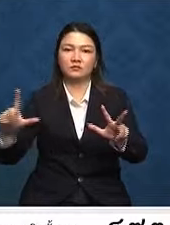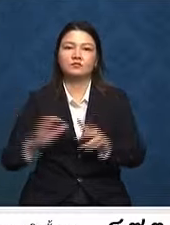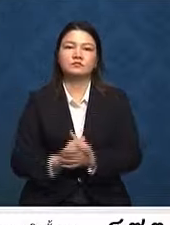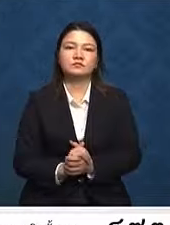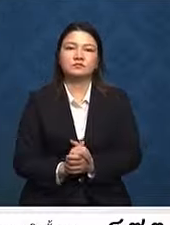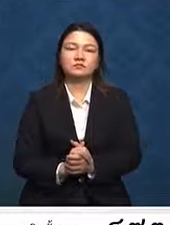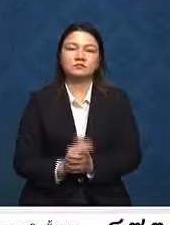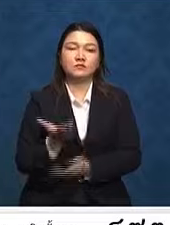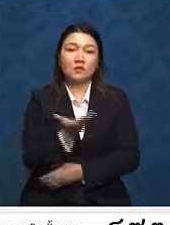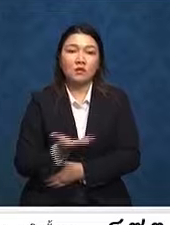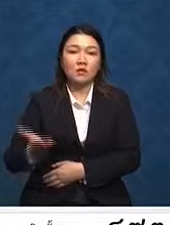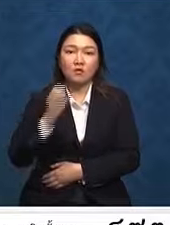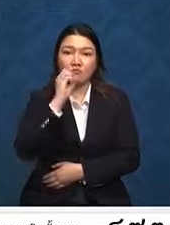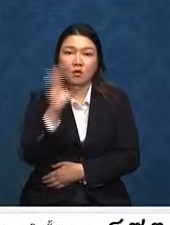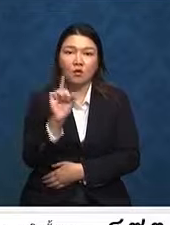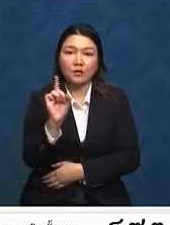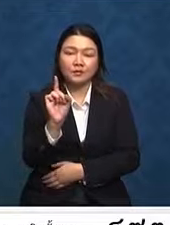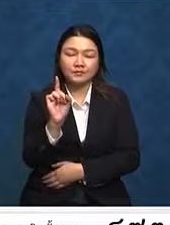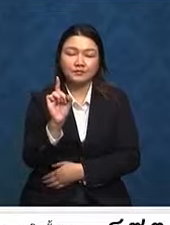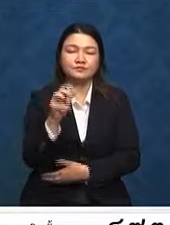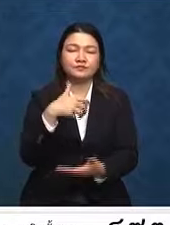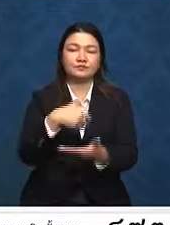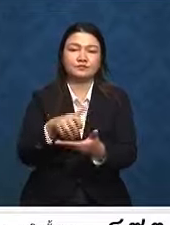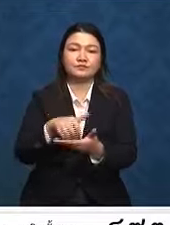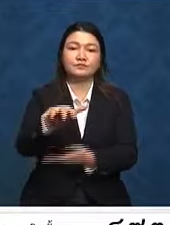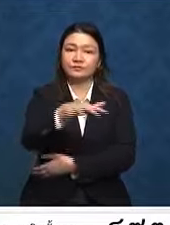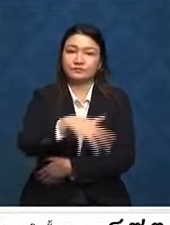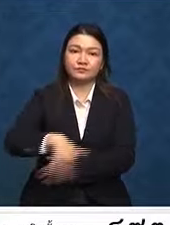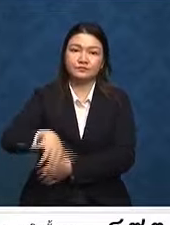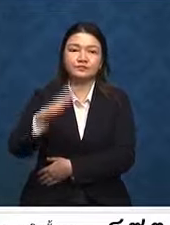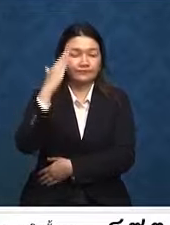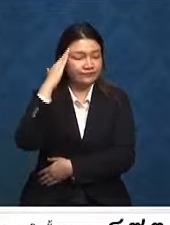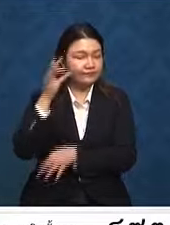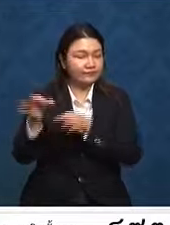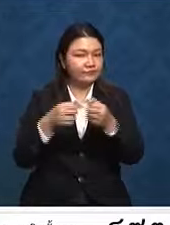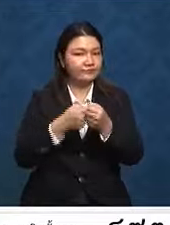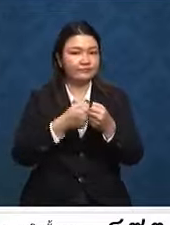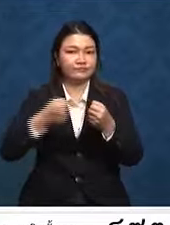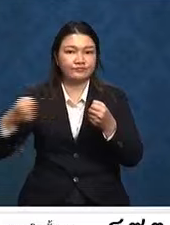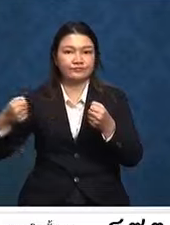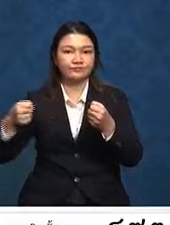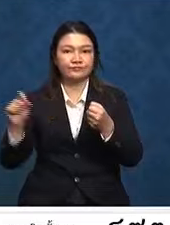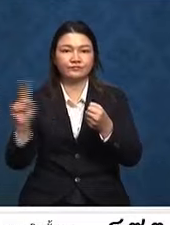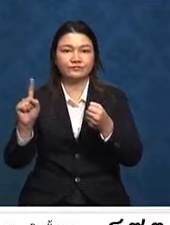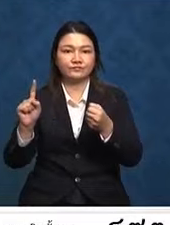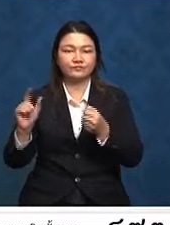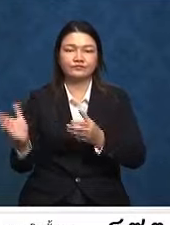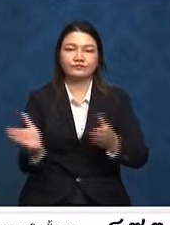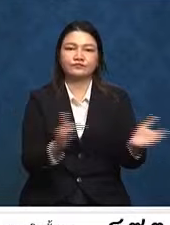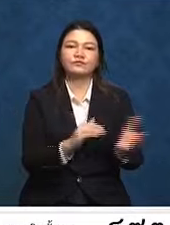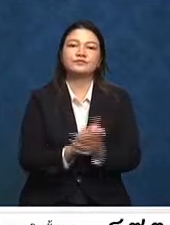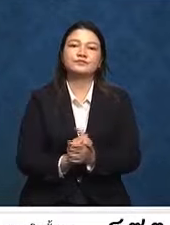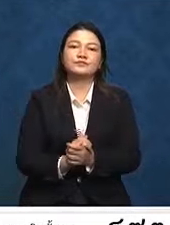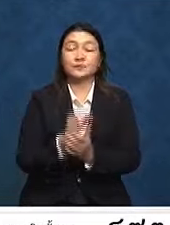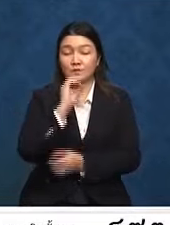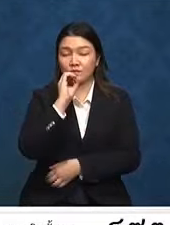มสินทั้งธนาคารสงเคราะห์ธนาคารเพื่อการส่งออกและนำเข้าธนาคารวิสาหกิจขนาดกลางขนาดย่อมแห่งประเทศไทยพวกนี้ที่ทำเนี่ย